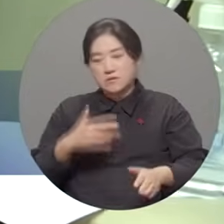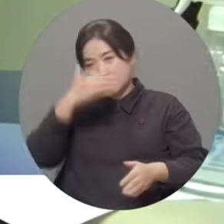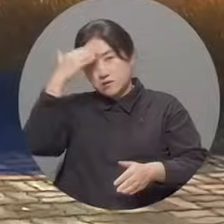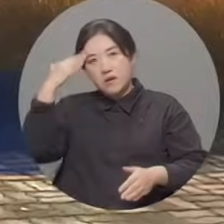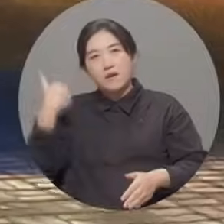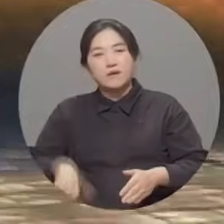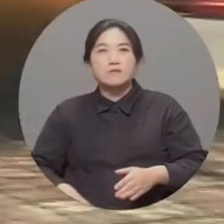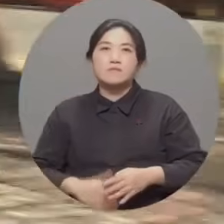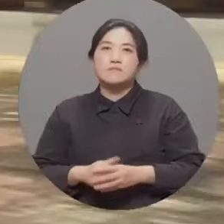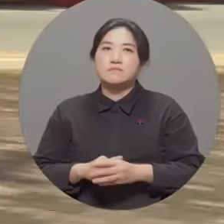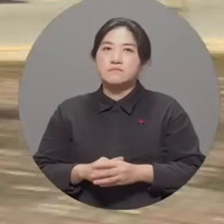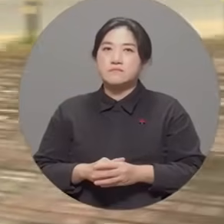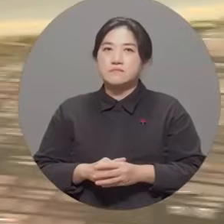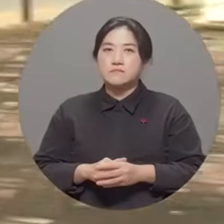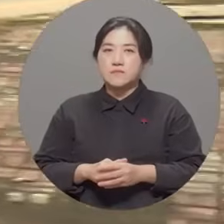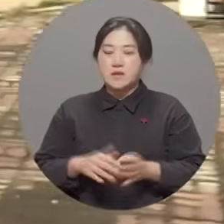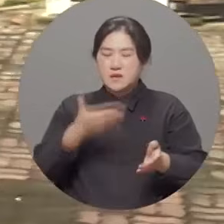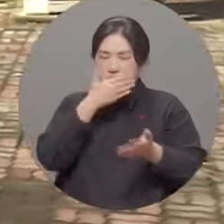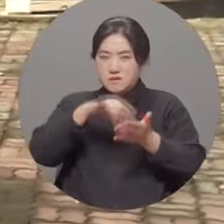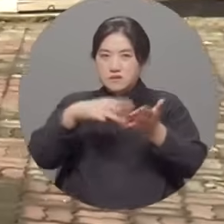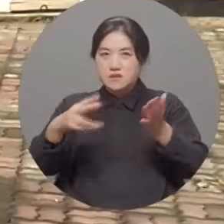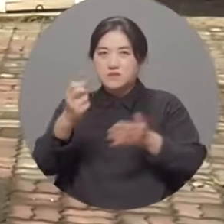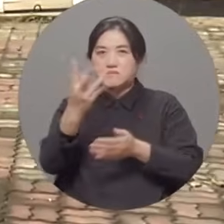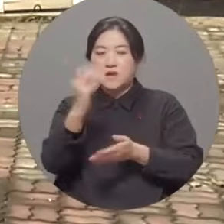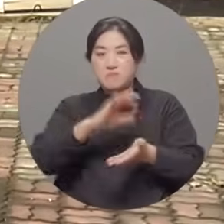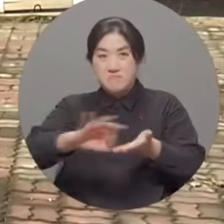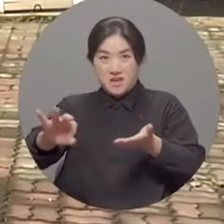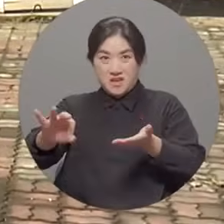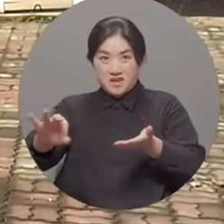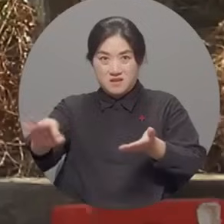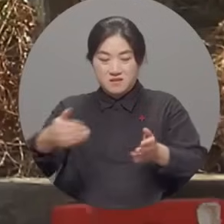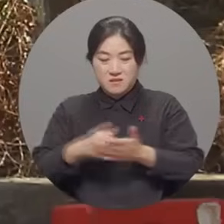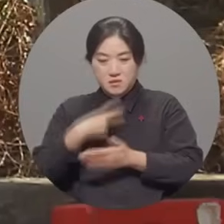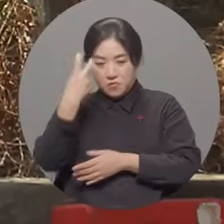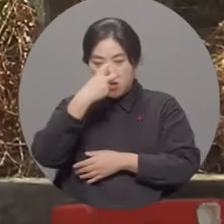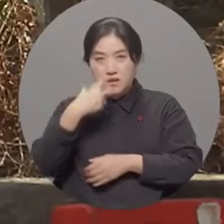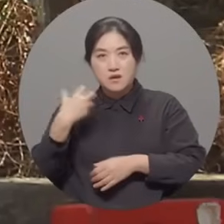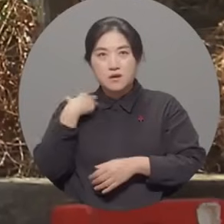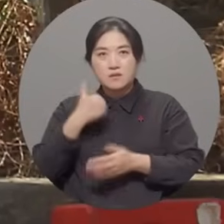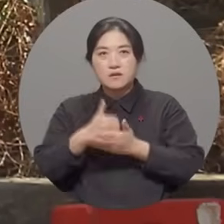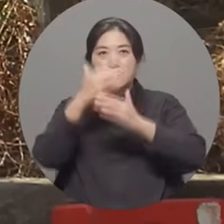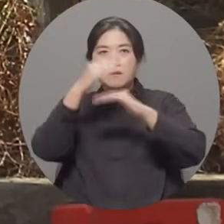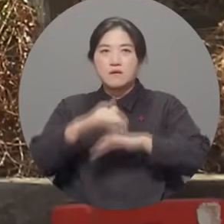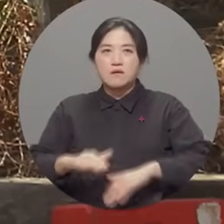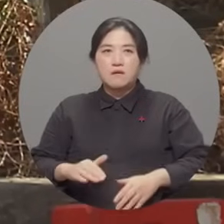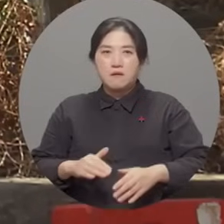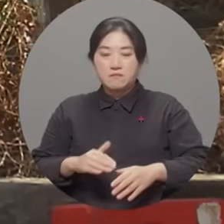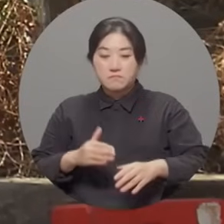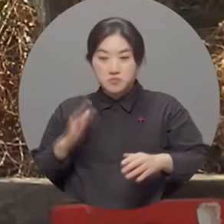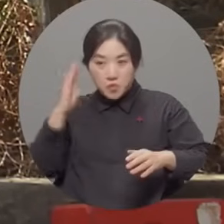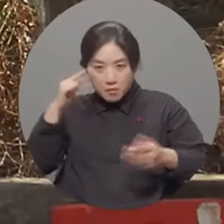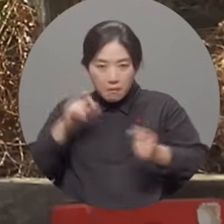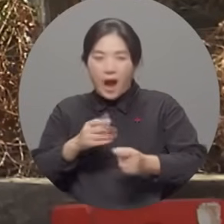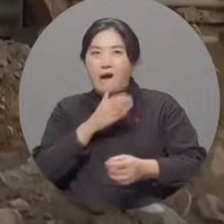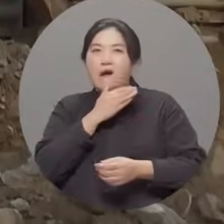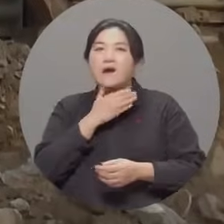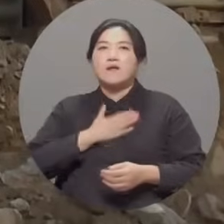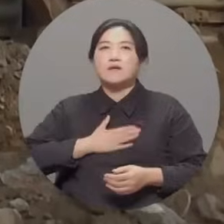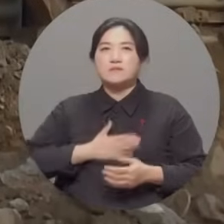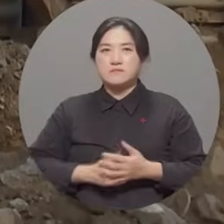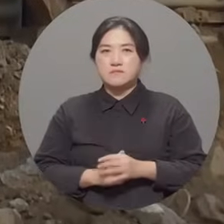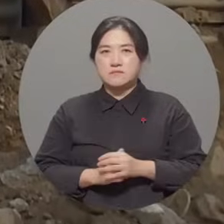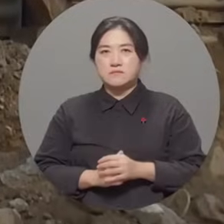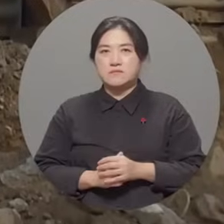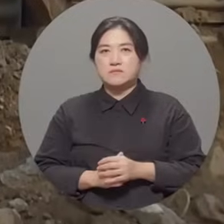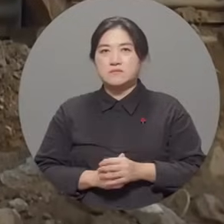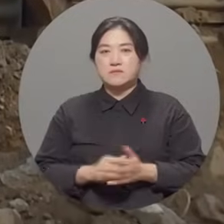생각이야. 혈세 74억 원이 투입된 공사인데 관리감독기관은 이런 사실을 최근까지 모르고 있었습니다.